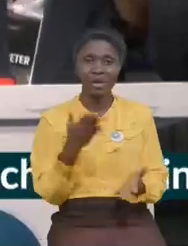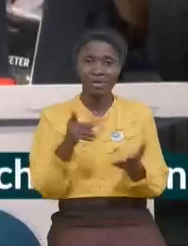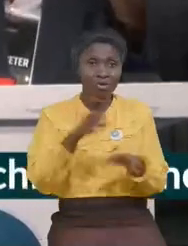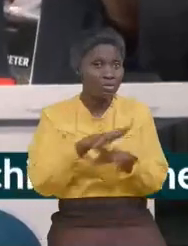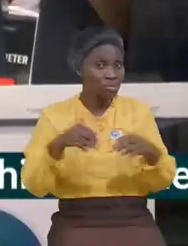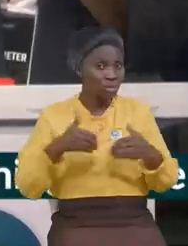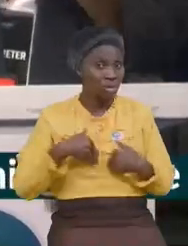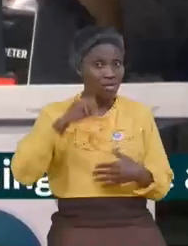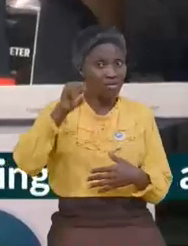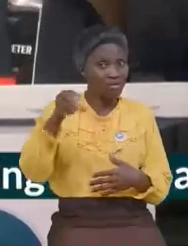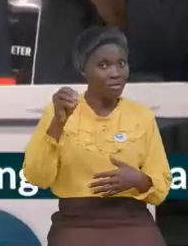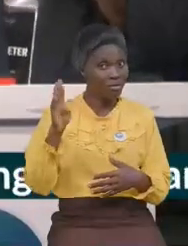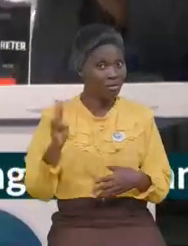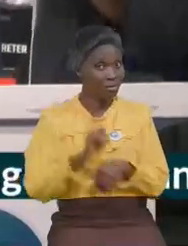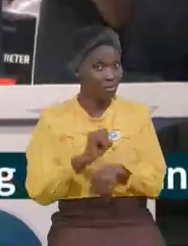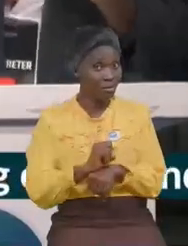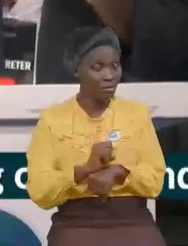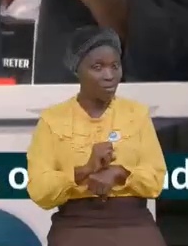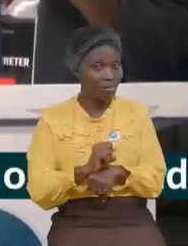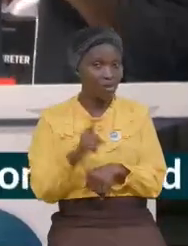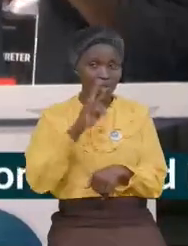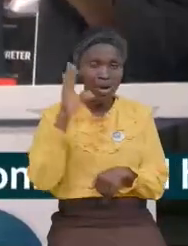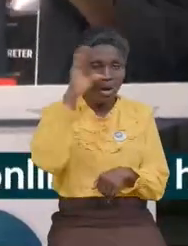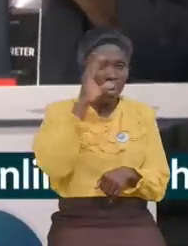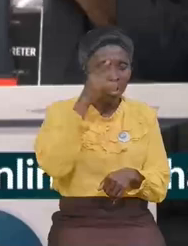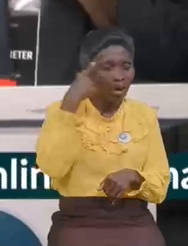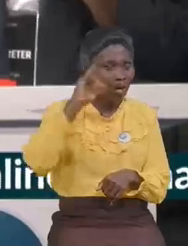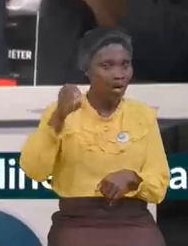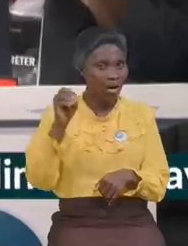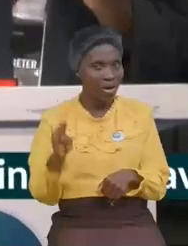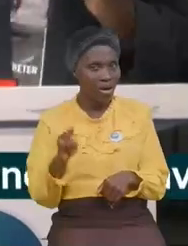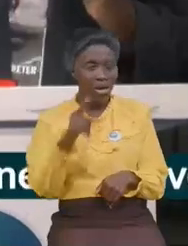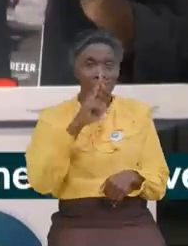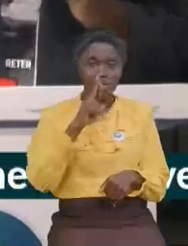chômeur, tu cherches du boulot,